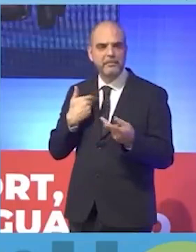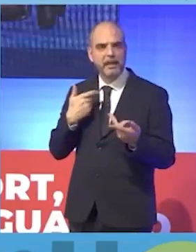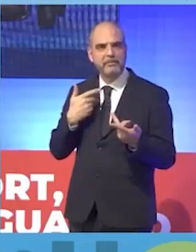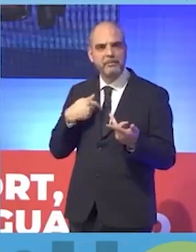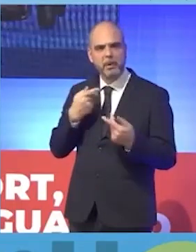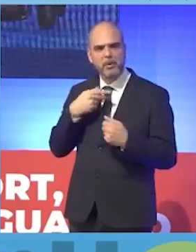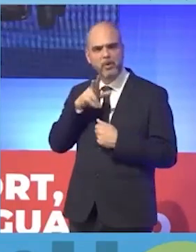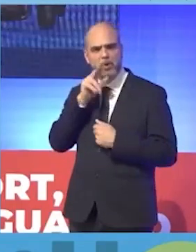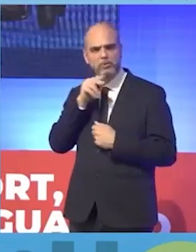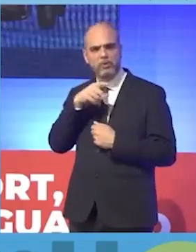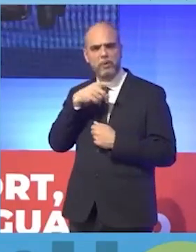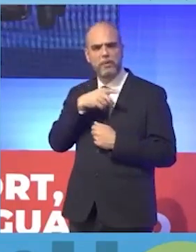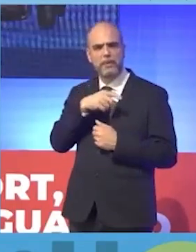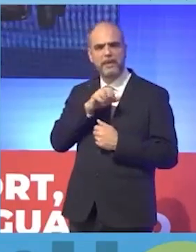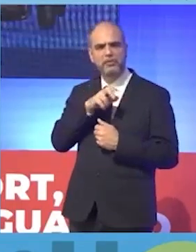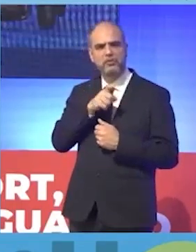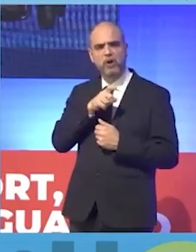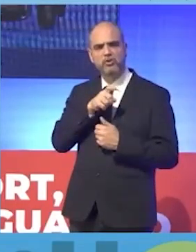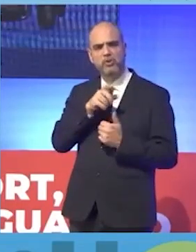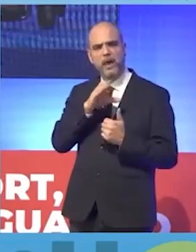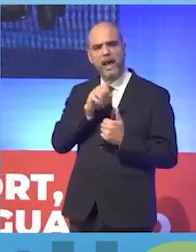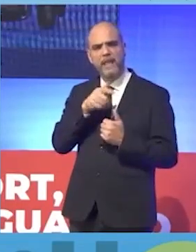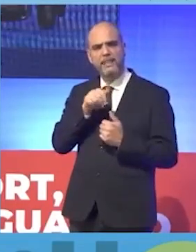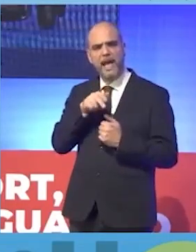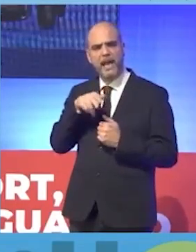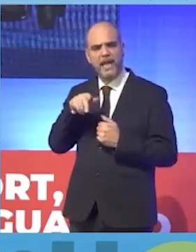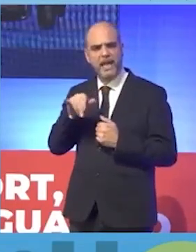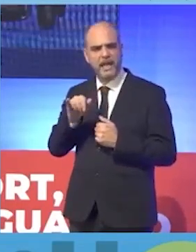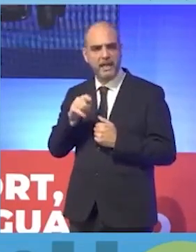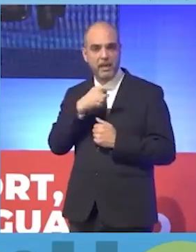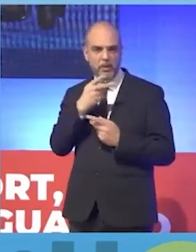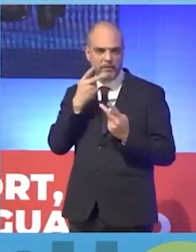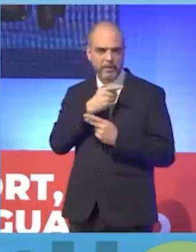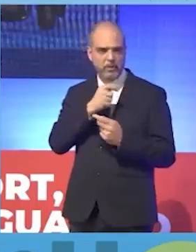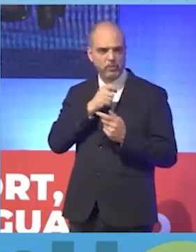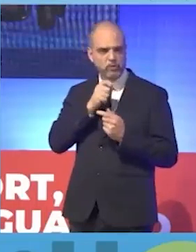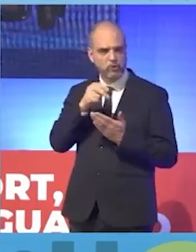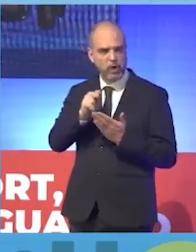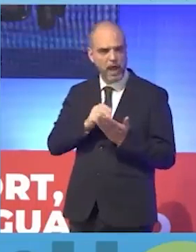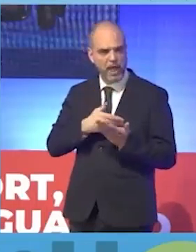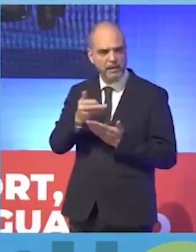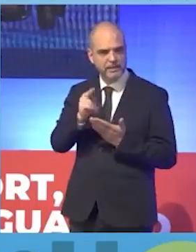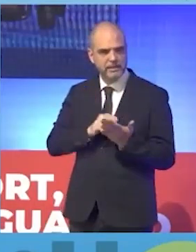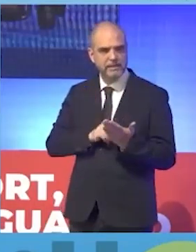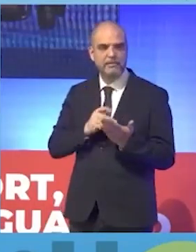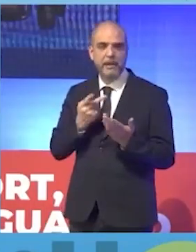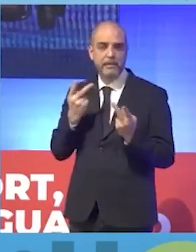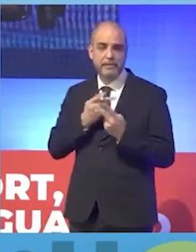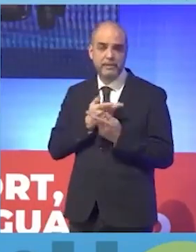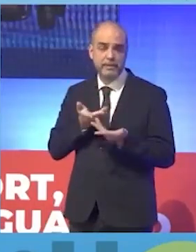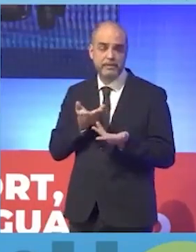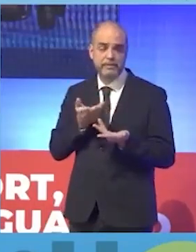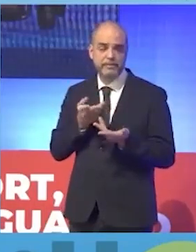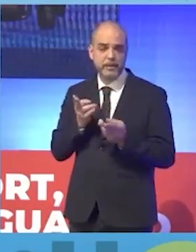Giorgio Cattani, che è un giornalista, come avete visto lui si definisce un giornalista prima di tutto, e purtroppo adesso non è più tra noi,